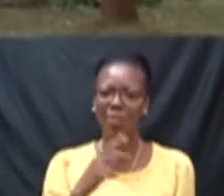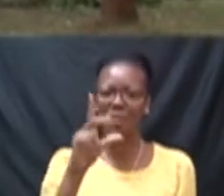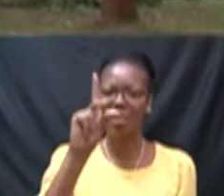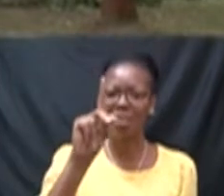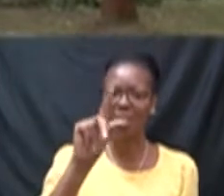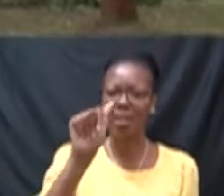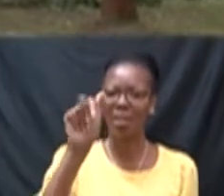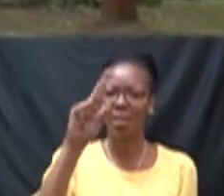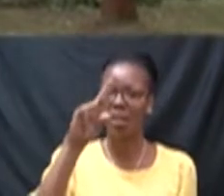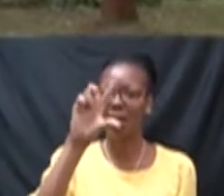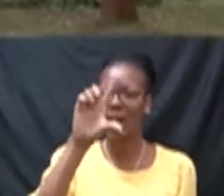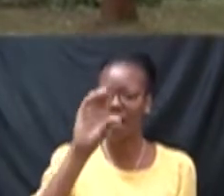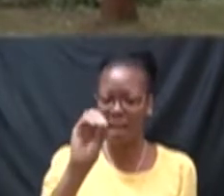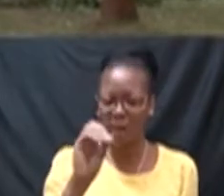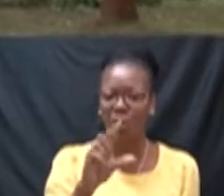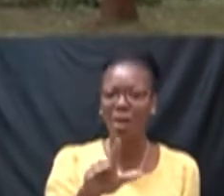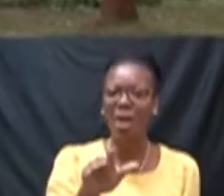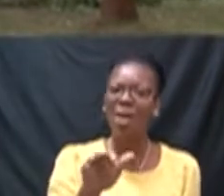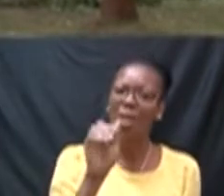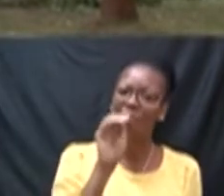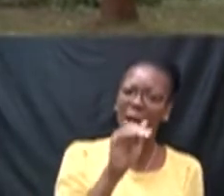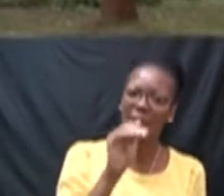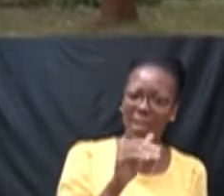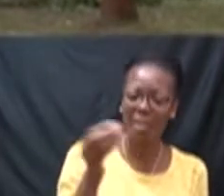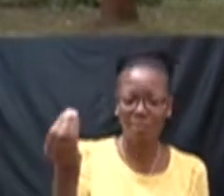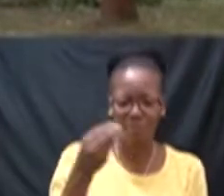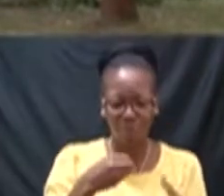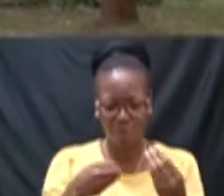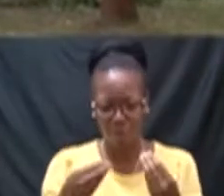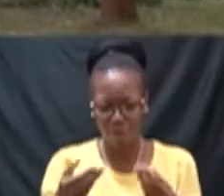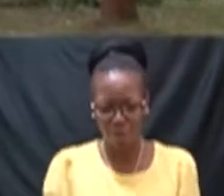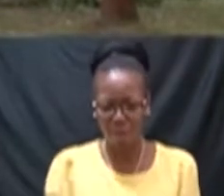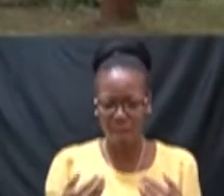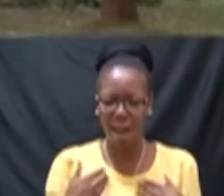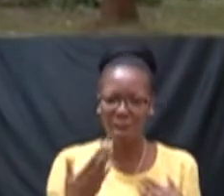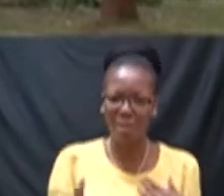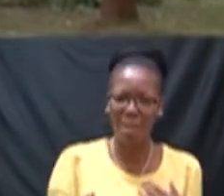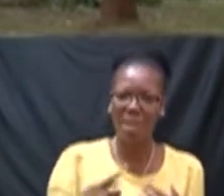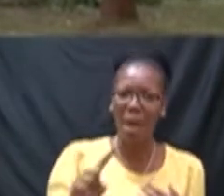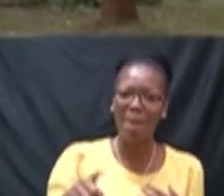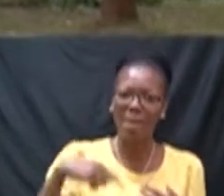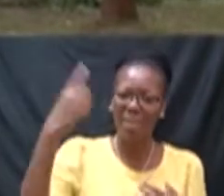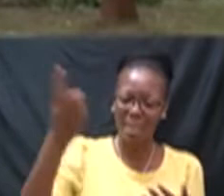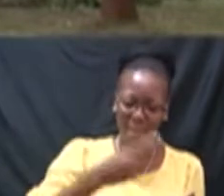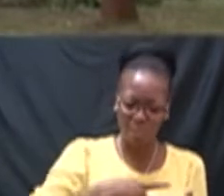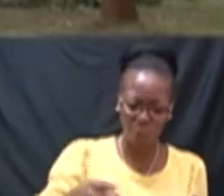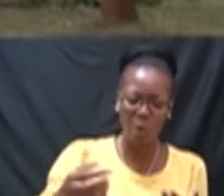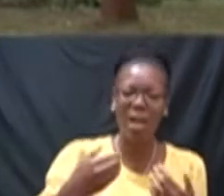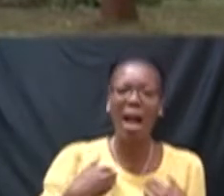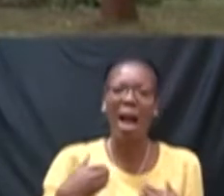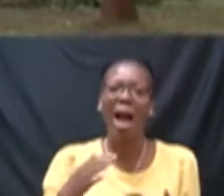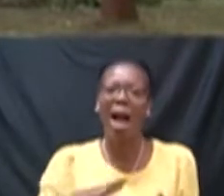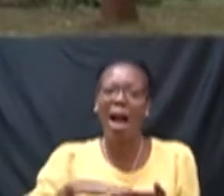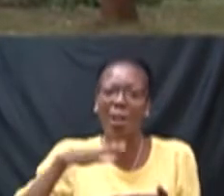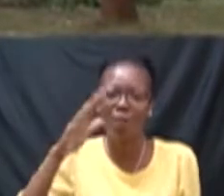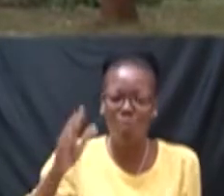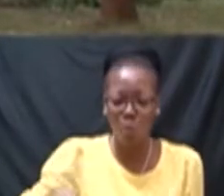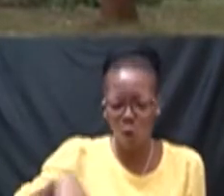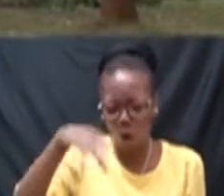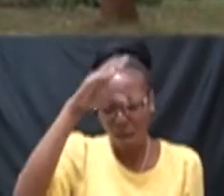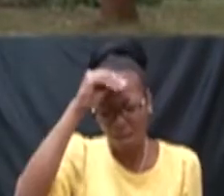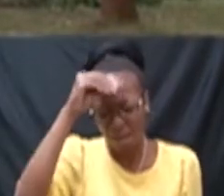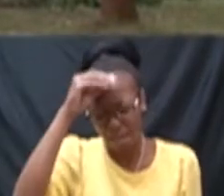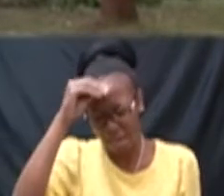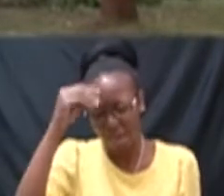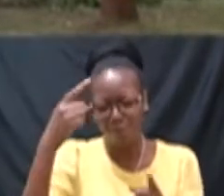wa kujuze zaidi. Ni hayo tulokuandalia kwa leo, lakini usikose kujiunga nasi tena juma lijalo, tuendelee